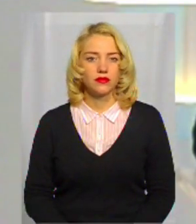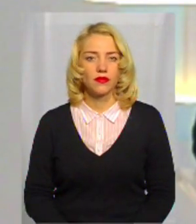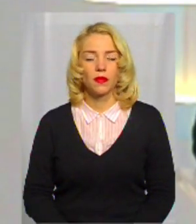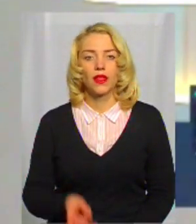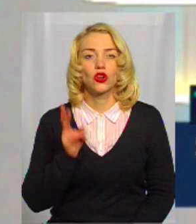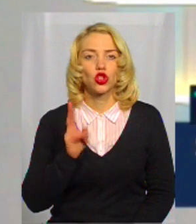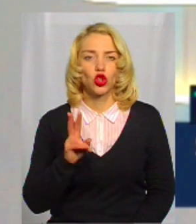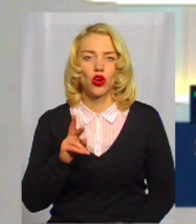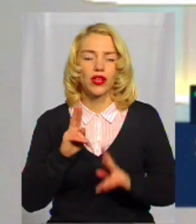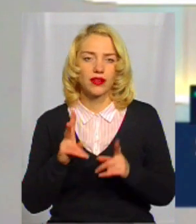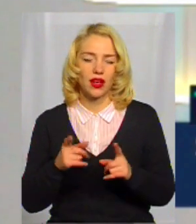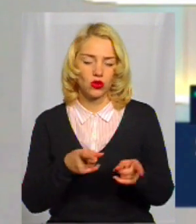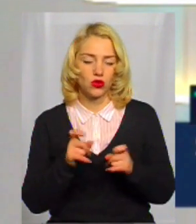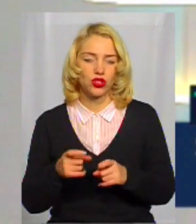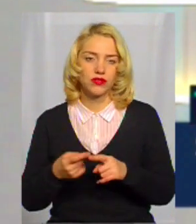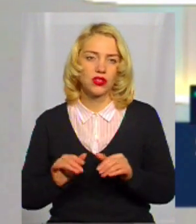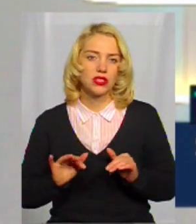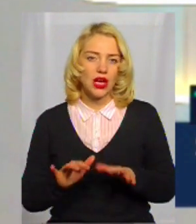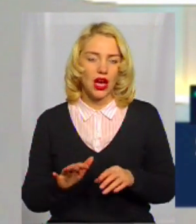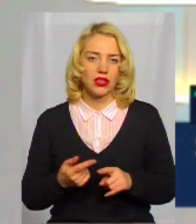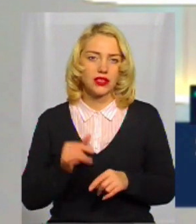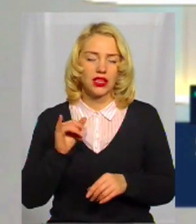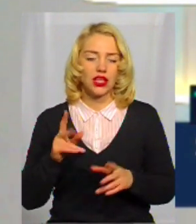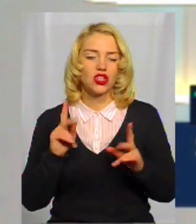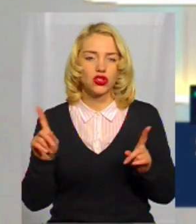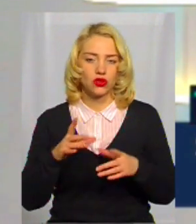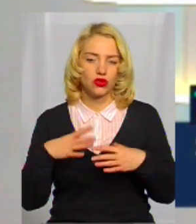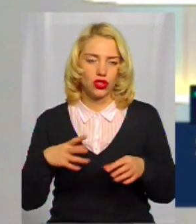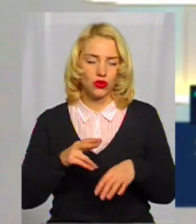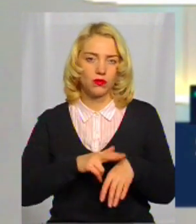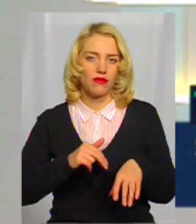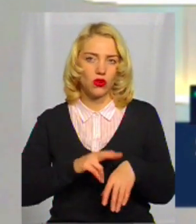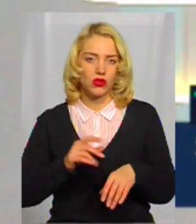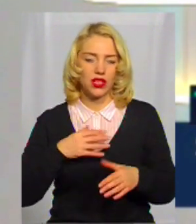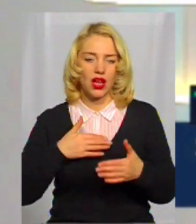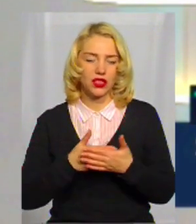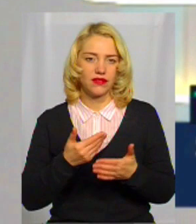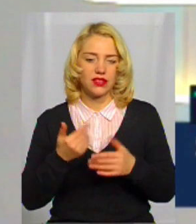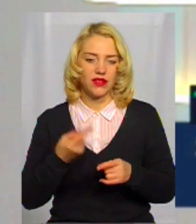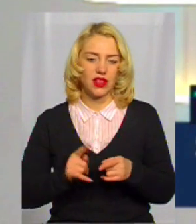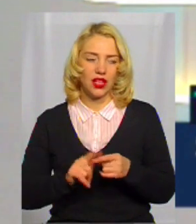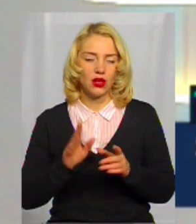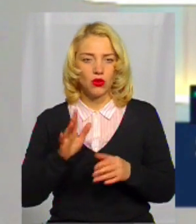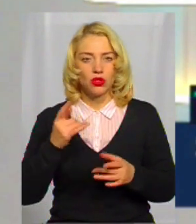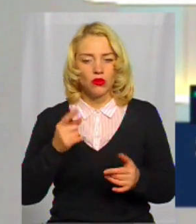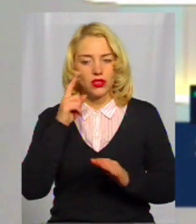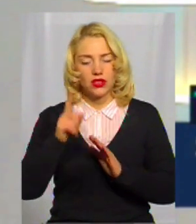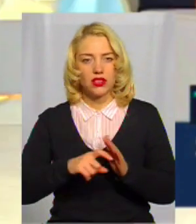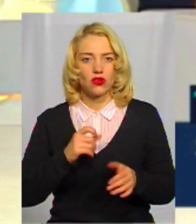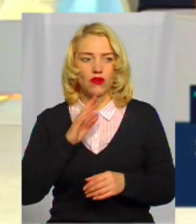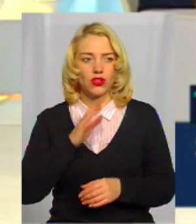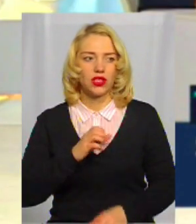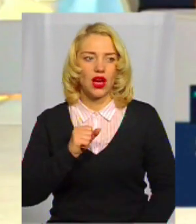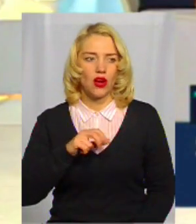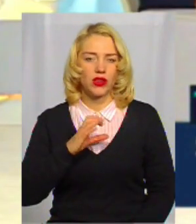Хто та як долучився до акції та що очікують правоохоронці і активісти від неї, будемо з'ясовувати із